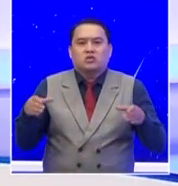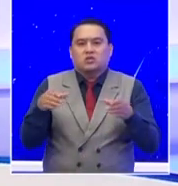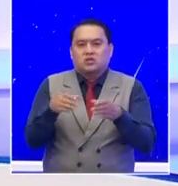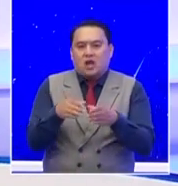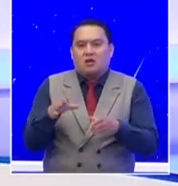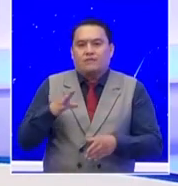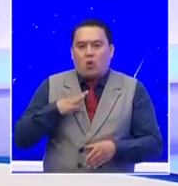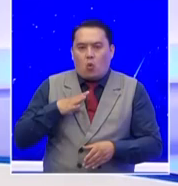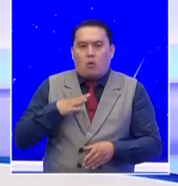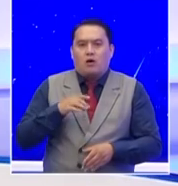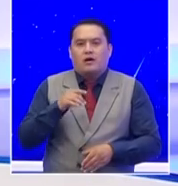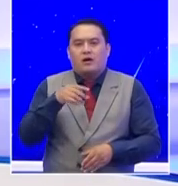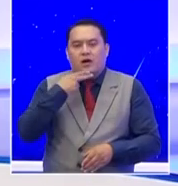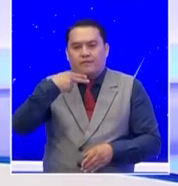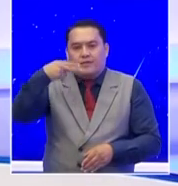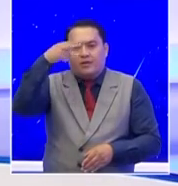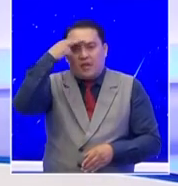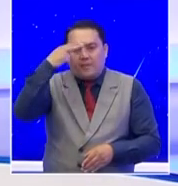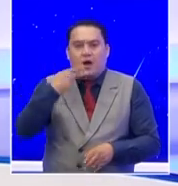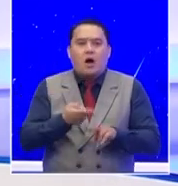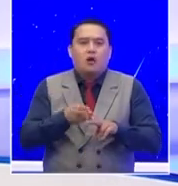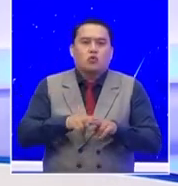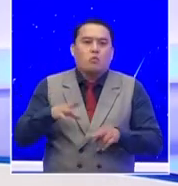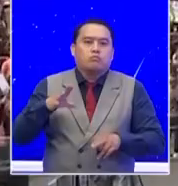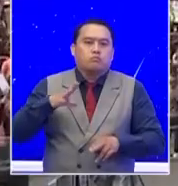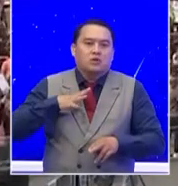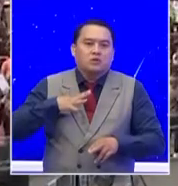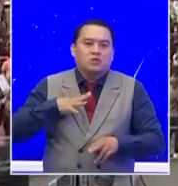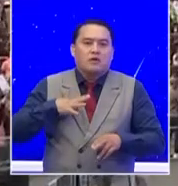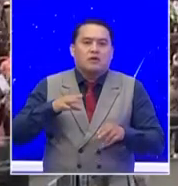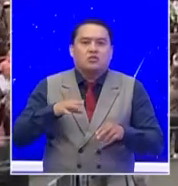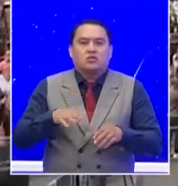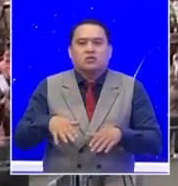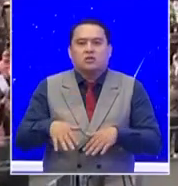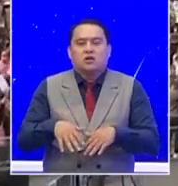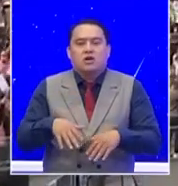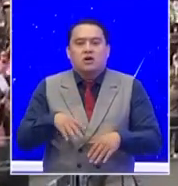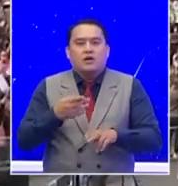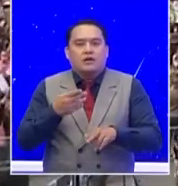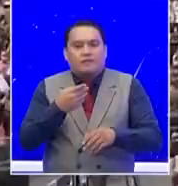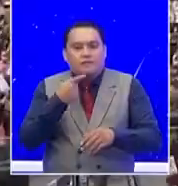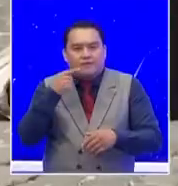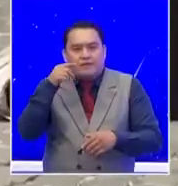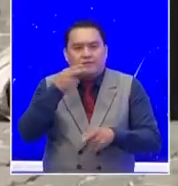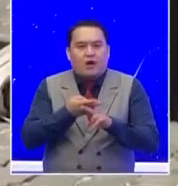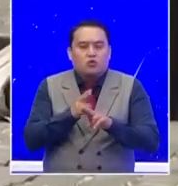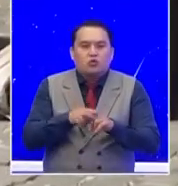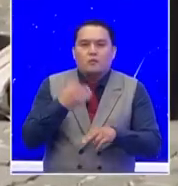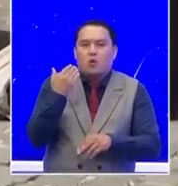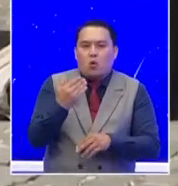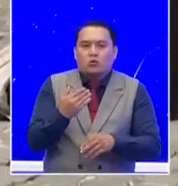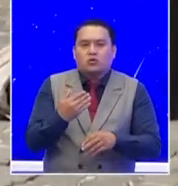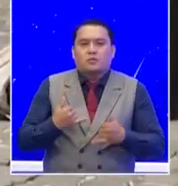напиться дель пополо в риме в какой-то момент в знак солидарности жертвами расизма манифестанты преклонили колено